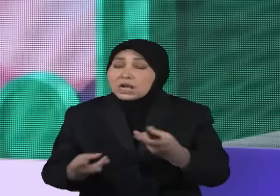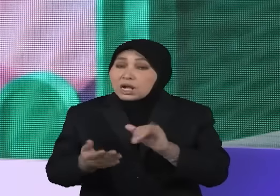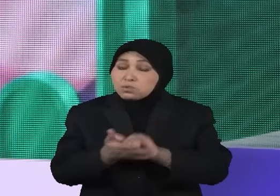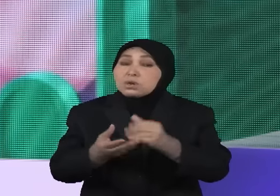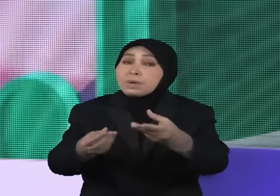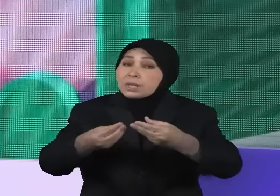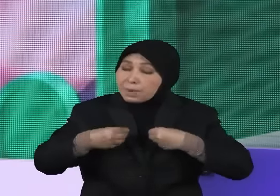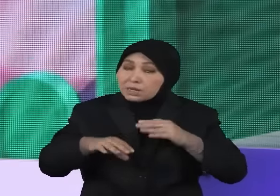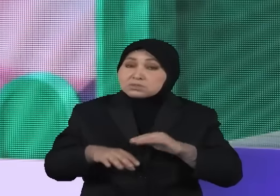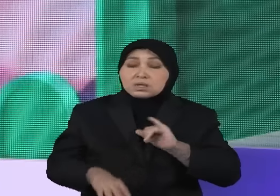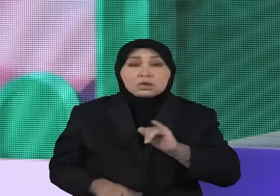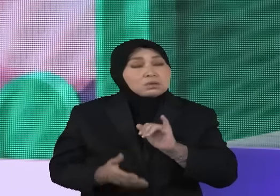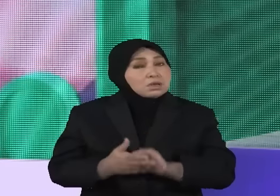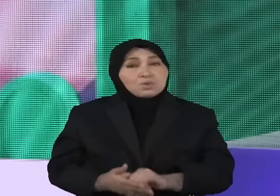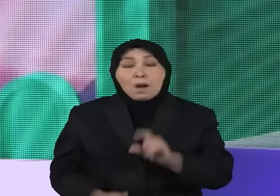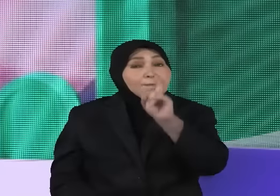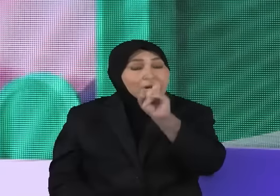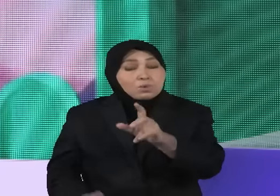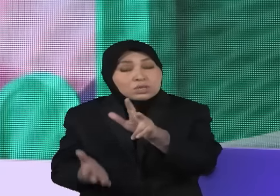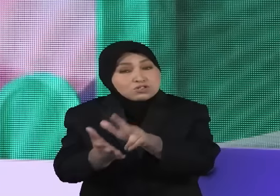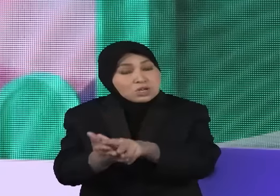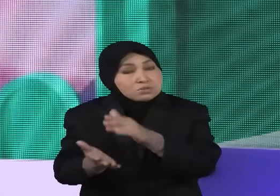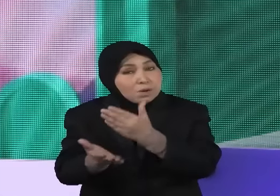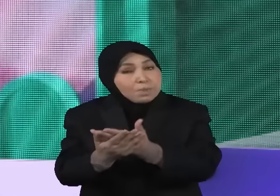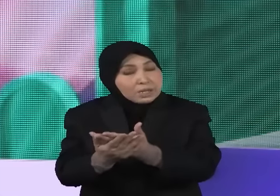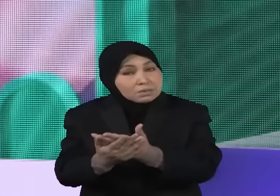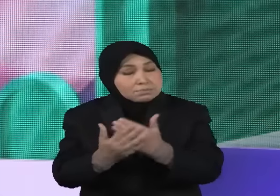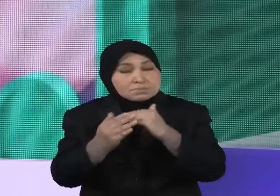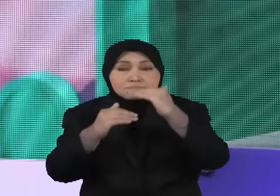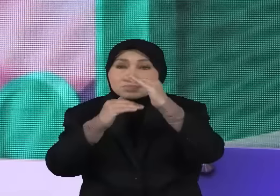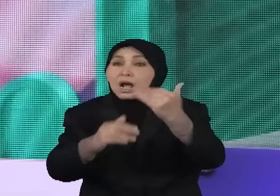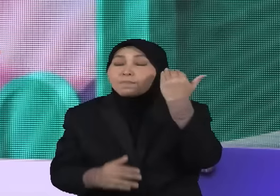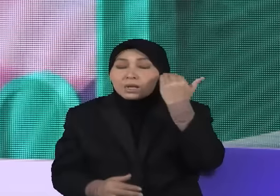saya. Yang itu perlu disahkan sampai ke tahap mahkamah.